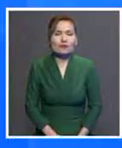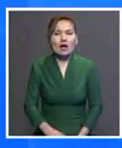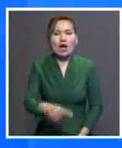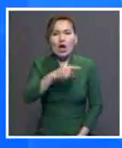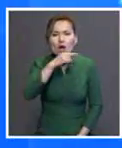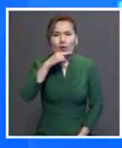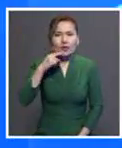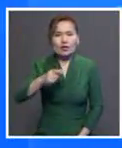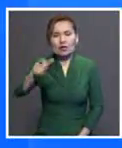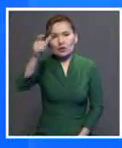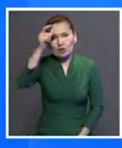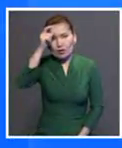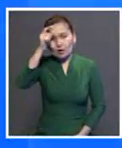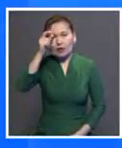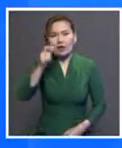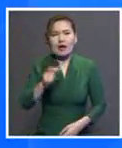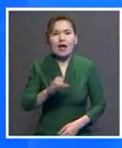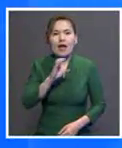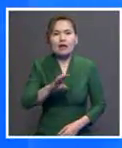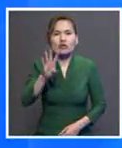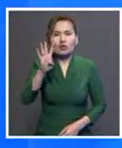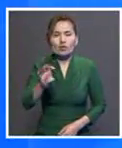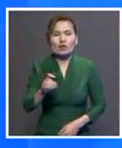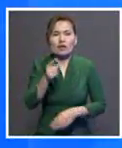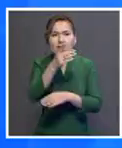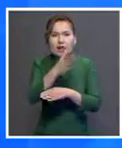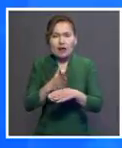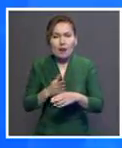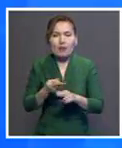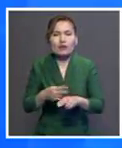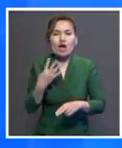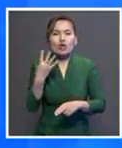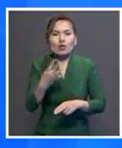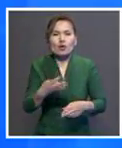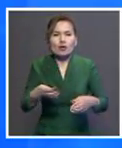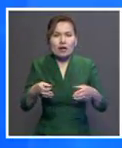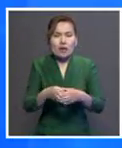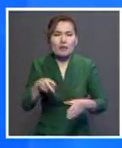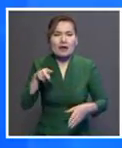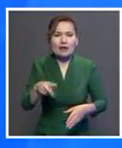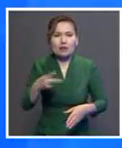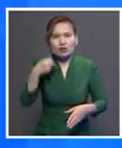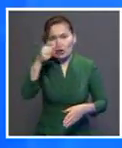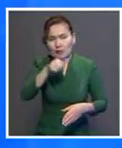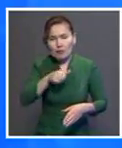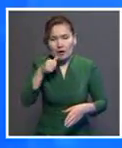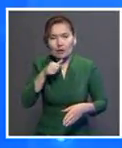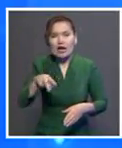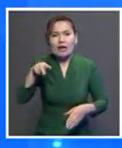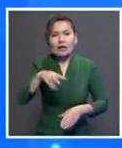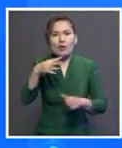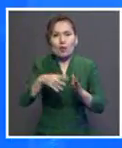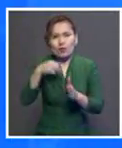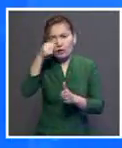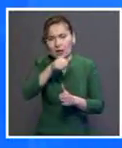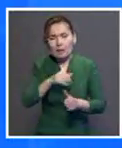Ал Ресей Түркияға С-400 Триумф зениттік зымыран кешенінің 4-ші дивизионын 2020 жылы емес,